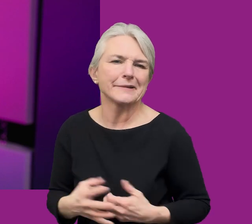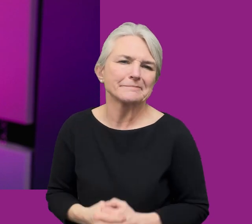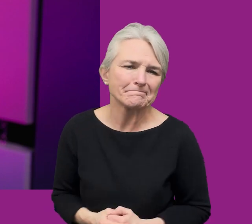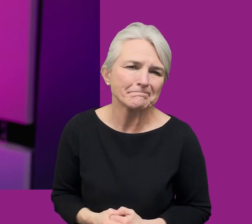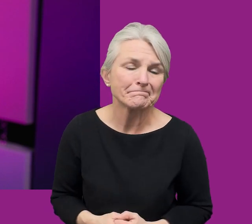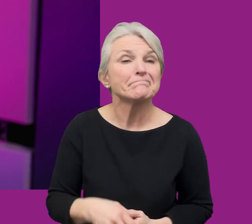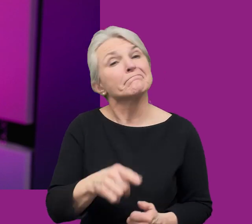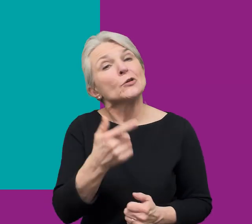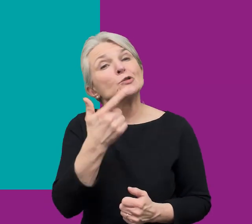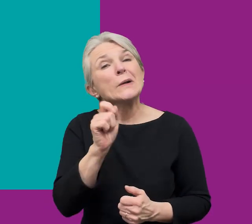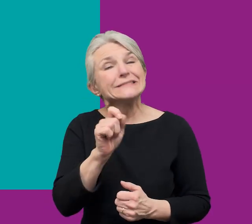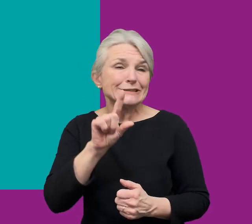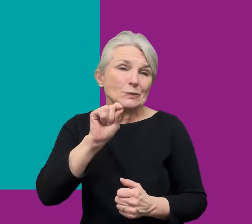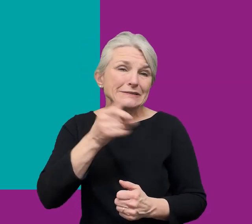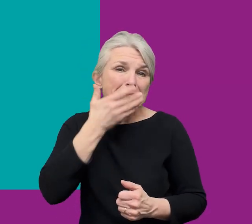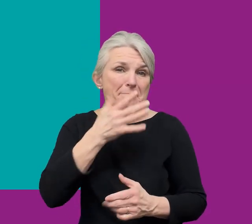yn uwch na dynion.